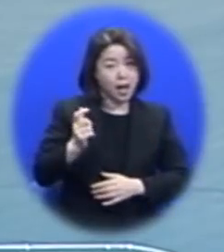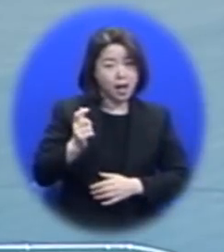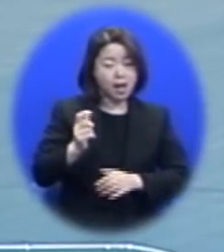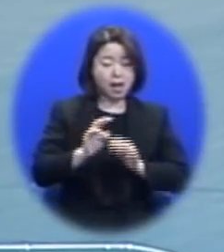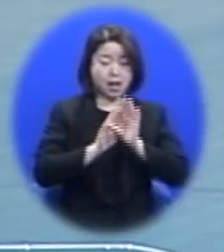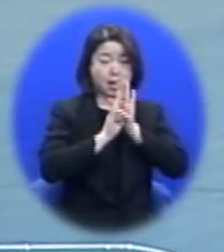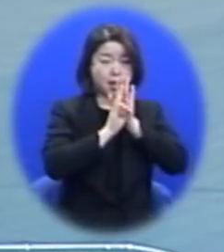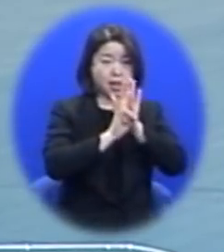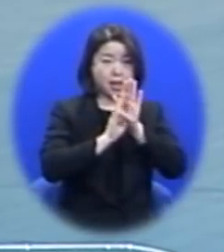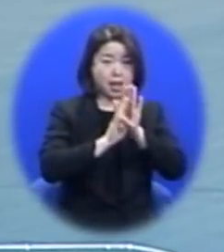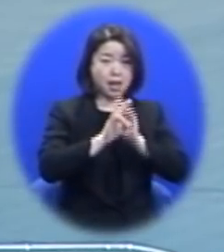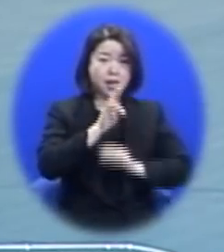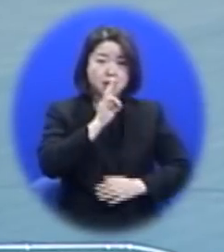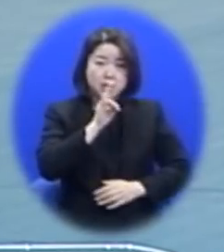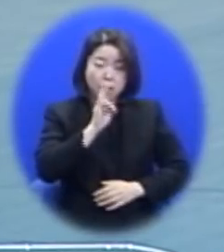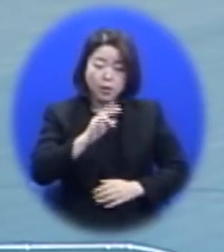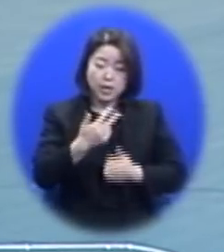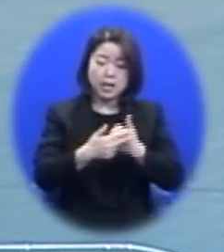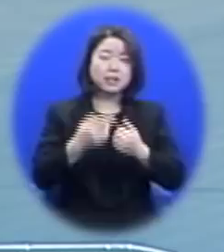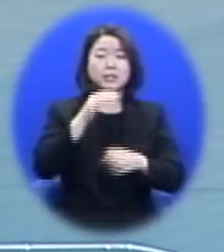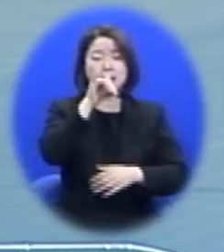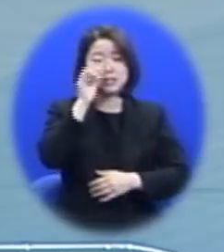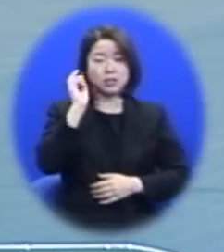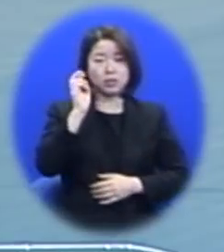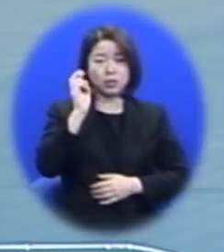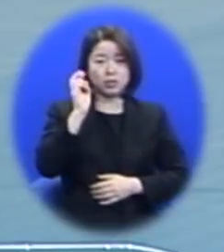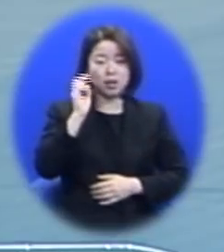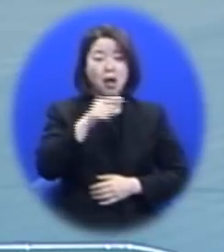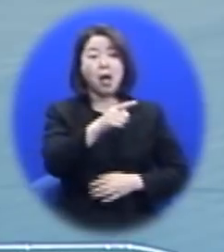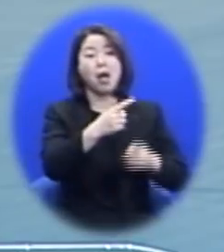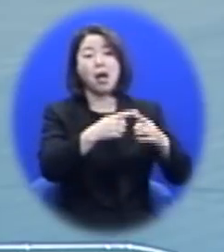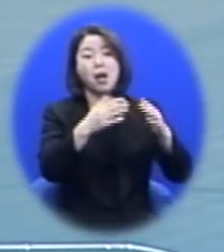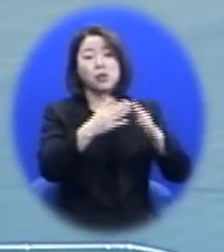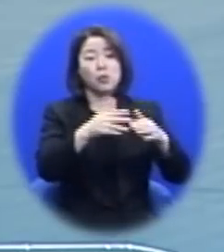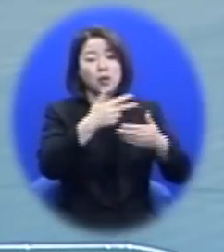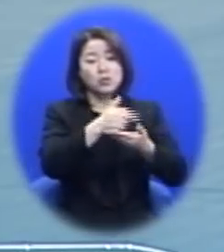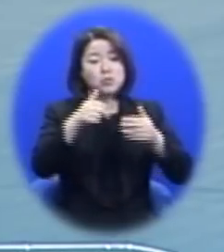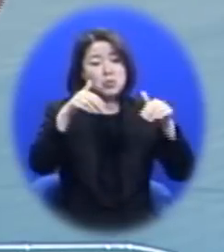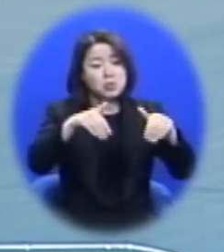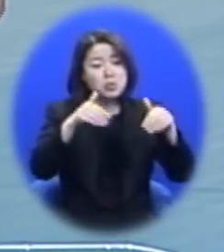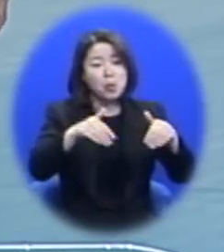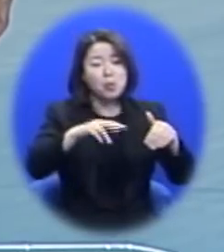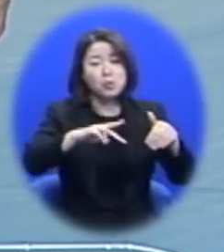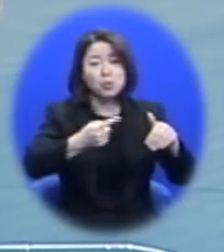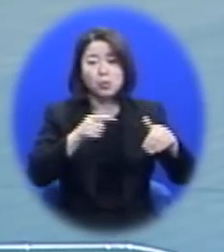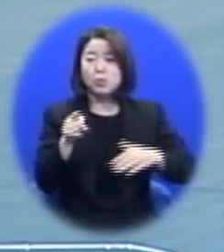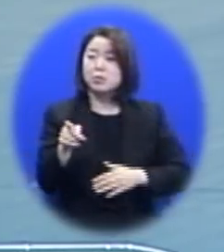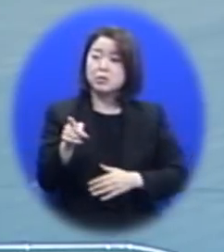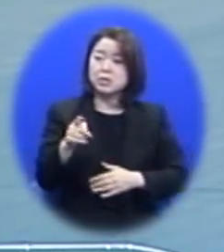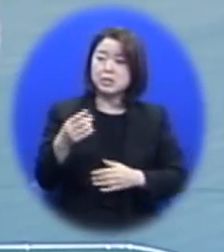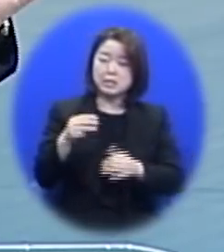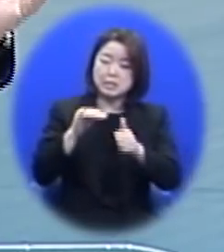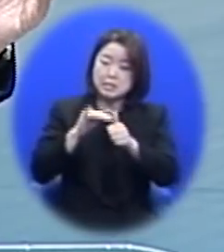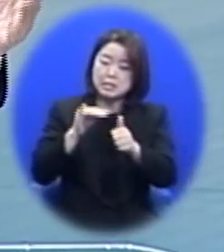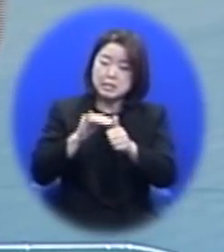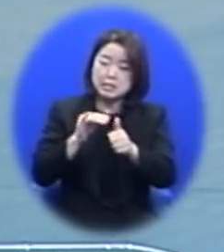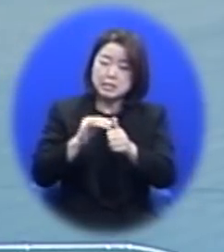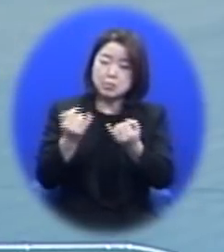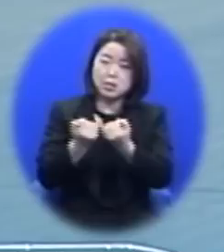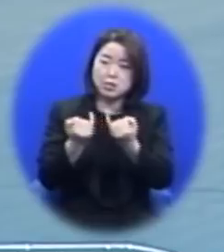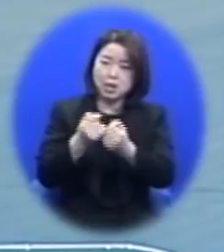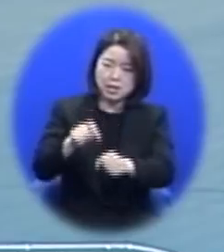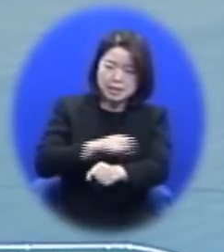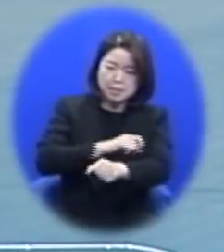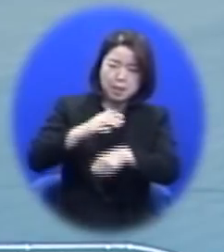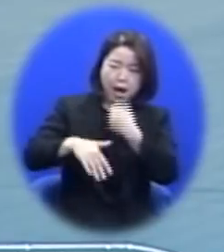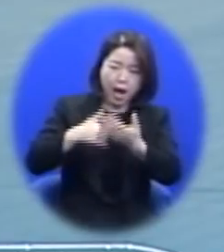은사가 있었던 모양인데 그 교회의 주의 종들조차 이 이세벨이라는 여자가 특별한 하나님의 종일